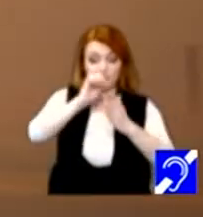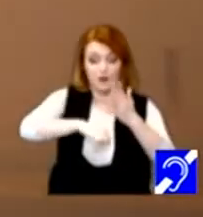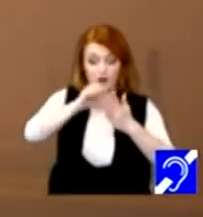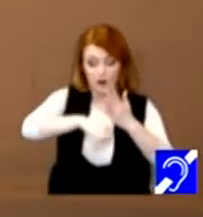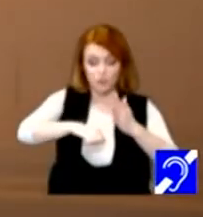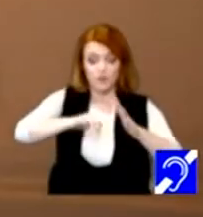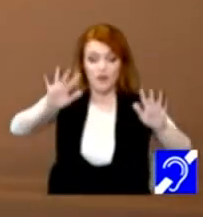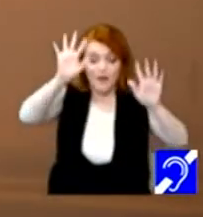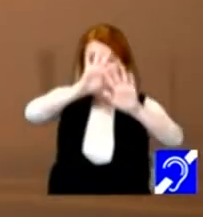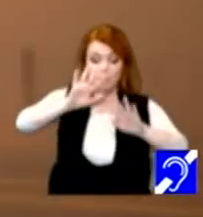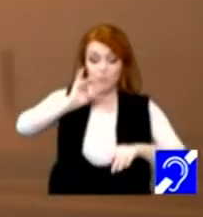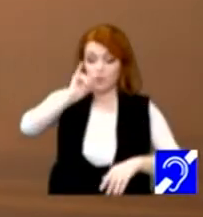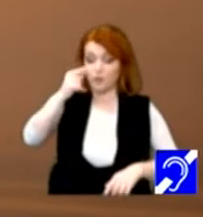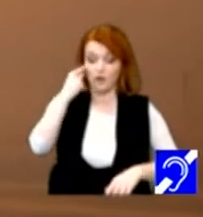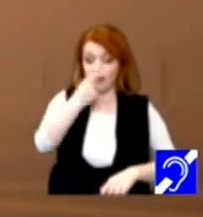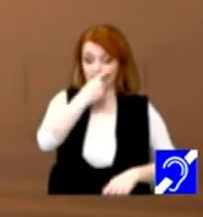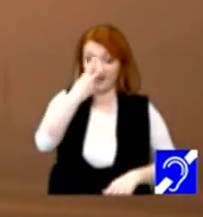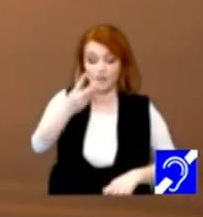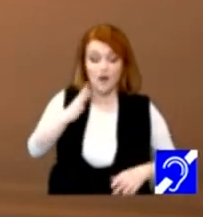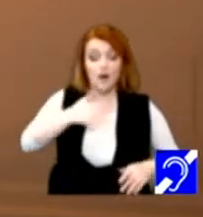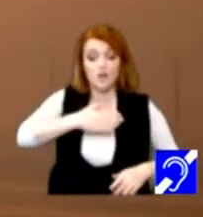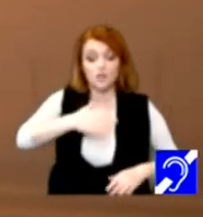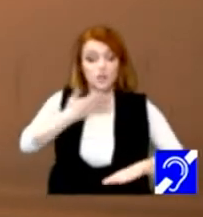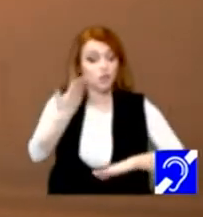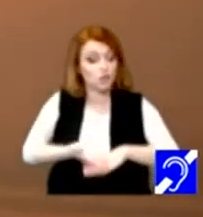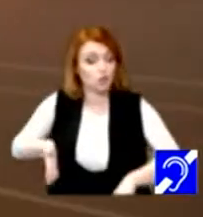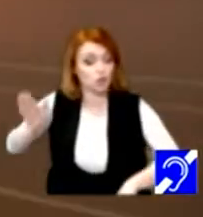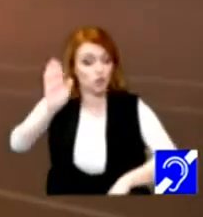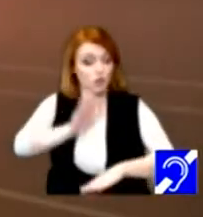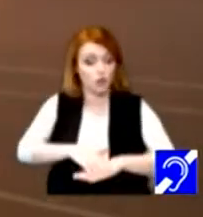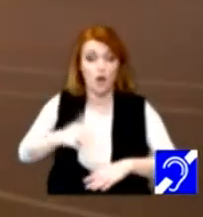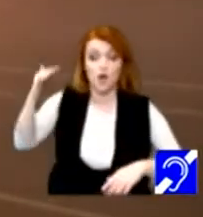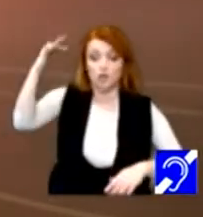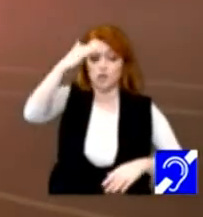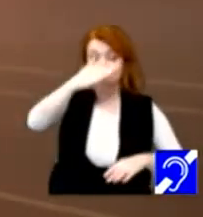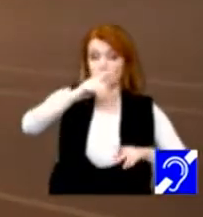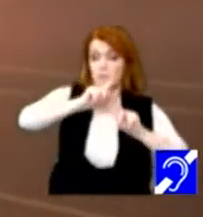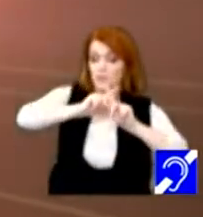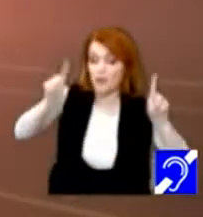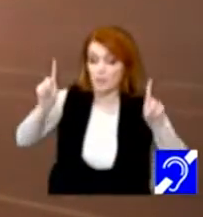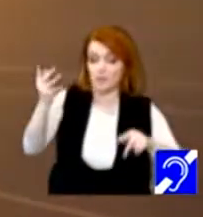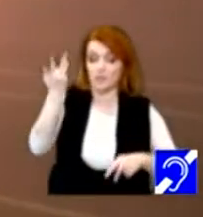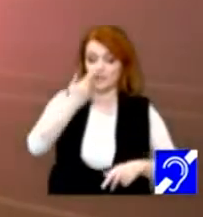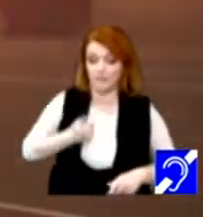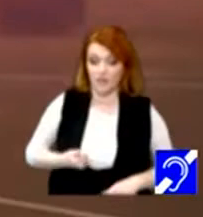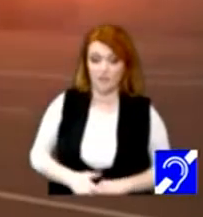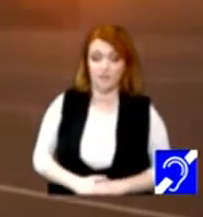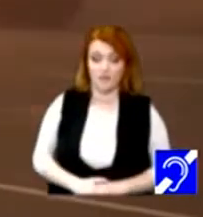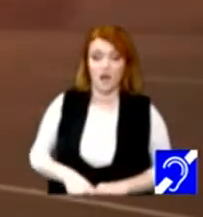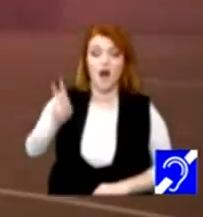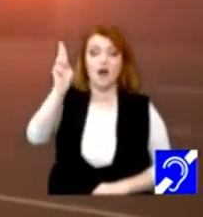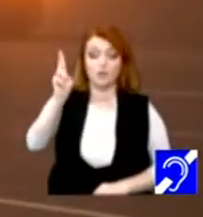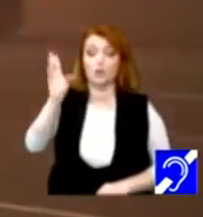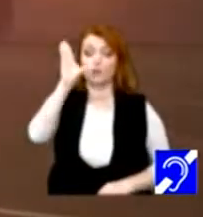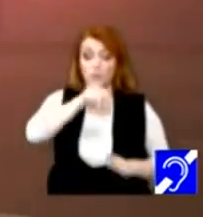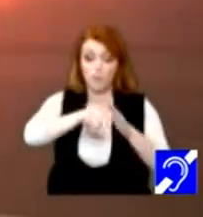dens. Aerul a devenit irrespirabil, iar cerul a căpătat o culoare stranie. Cei care au reușit să ajungă în locuri cât de cât sigure spun